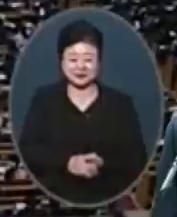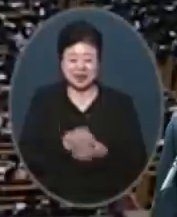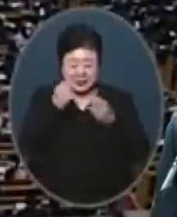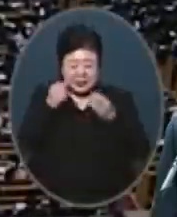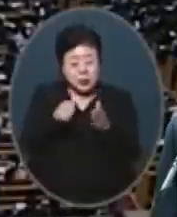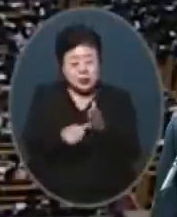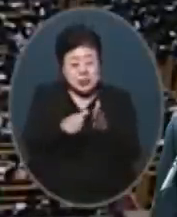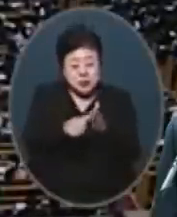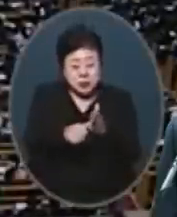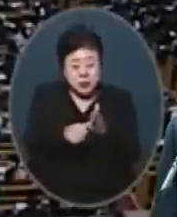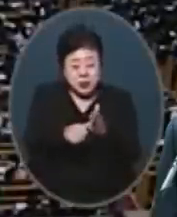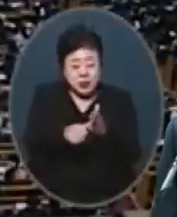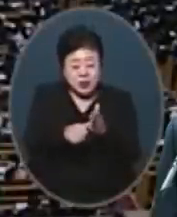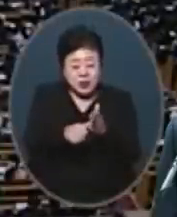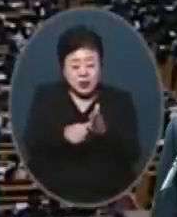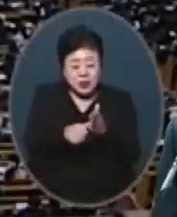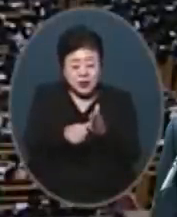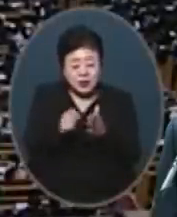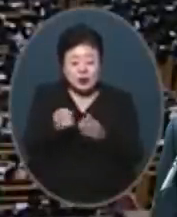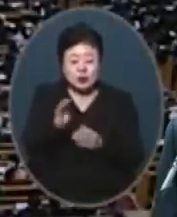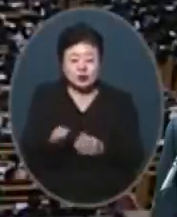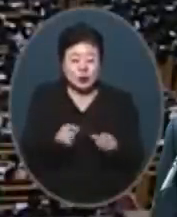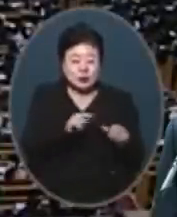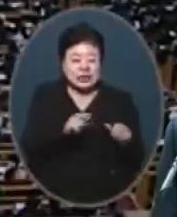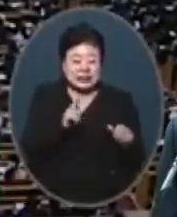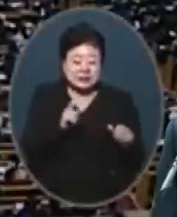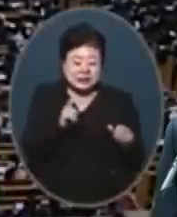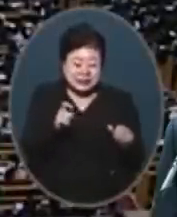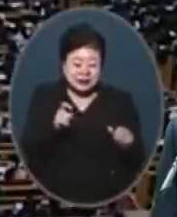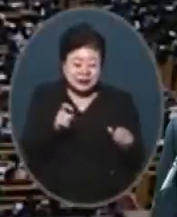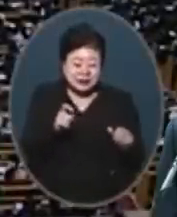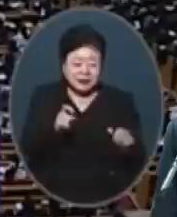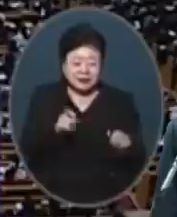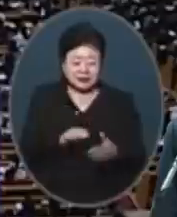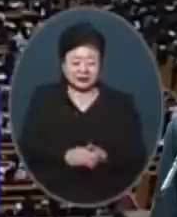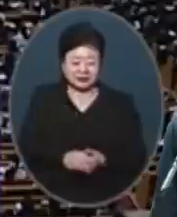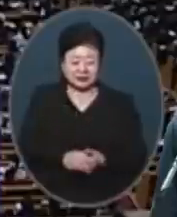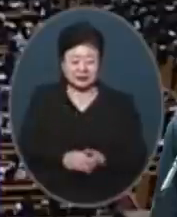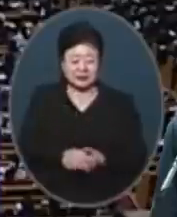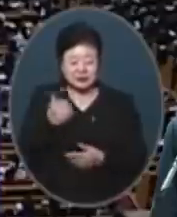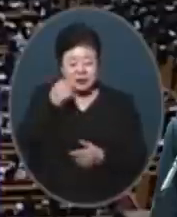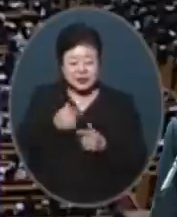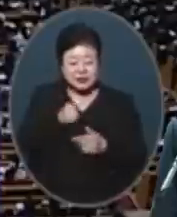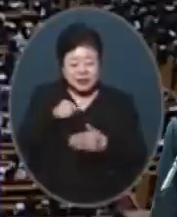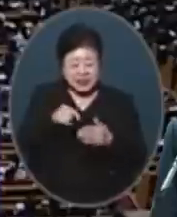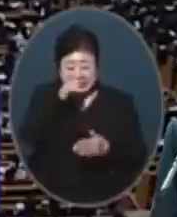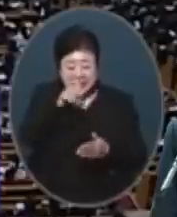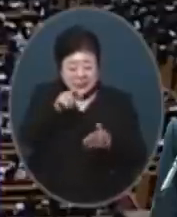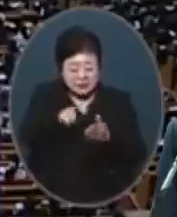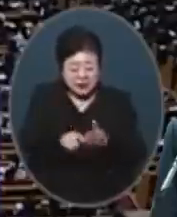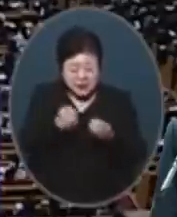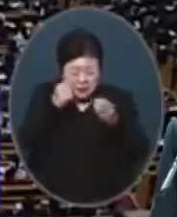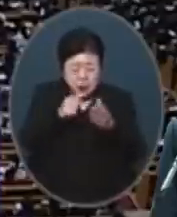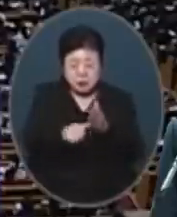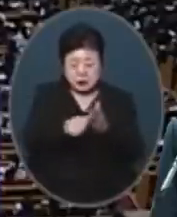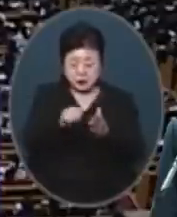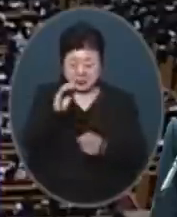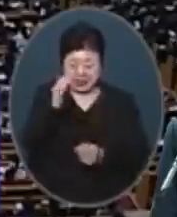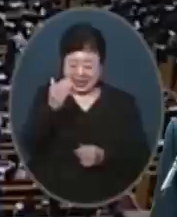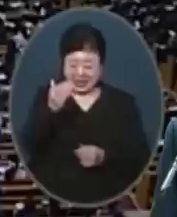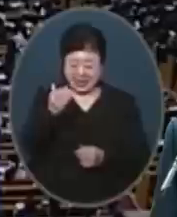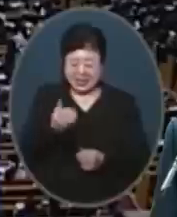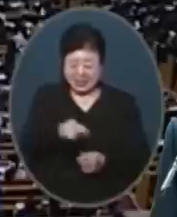새로운 피조물은 고린도후서 5장 11절에 보면 그런 즉 누구든지 그리스도 안에 있으면 새로운